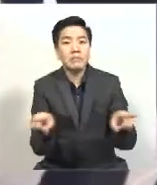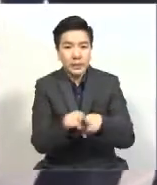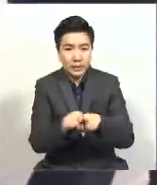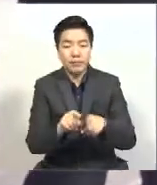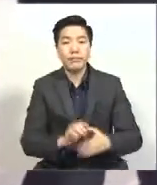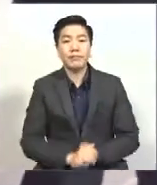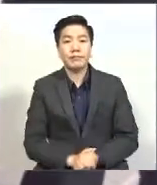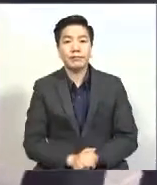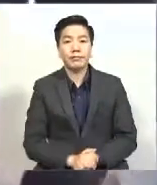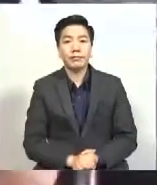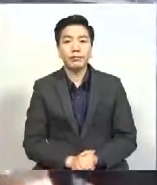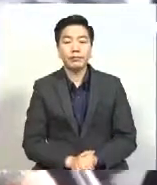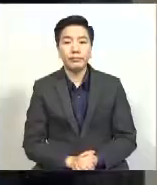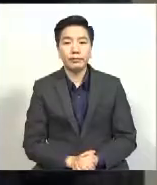องนี้ครับ